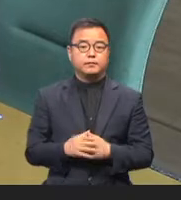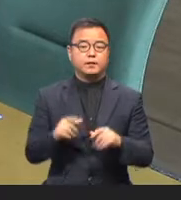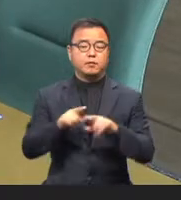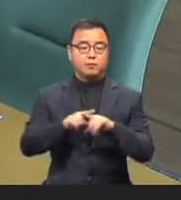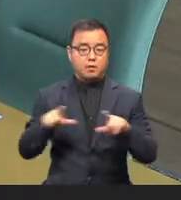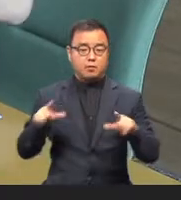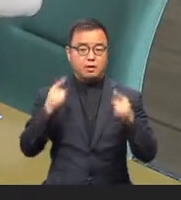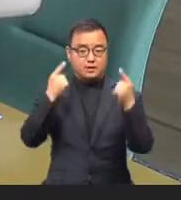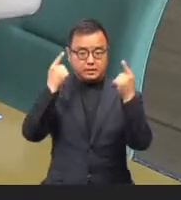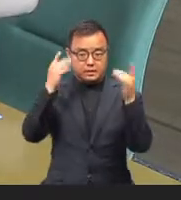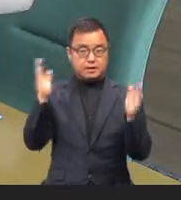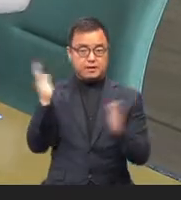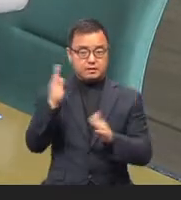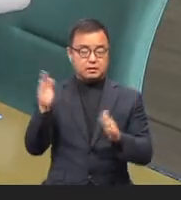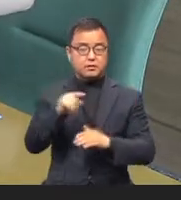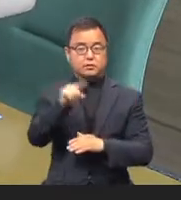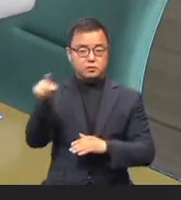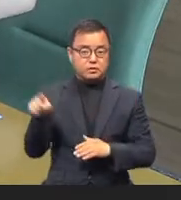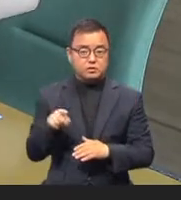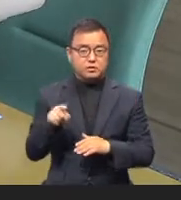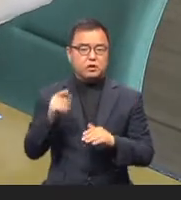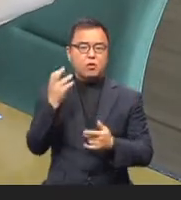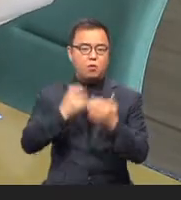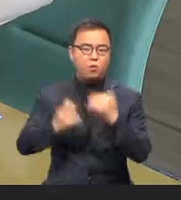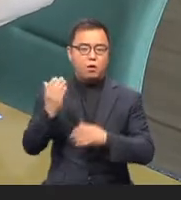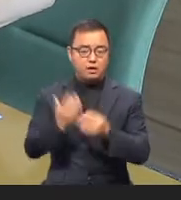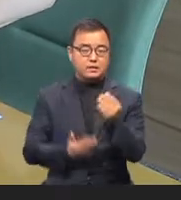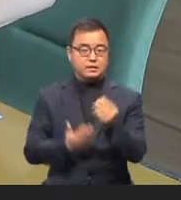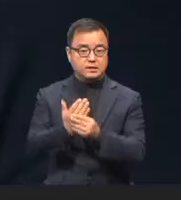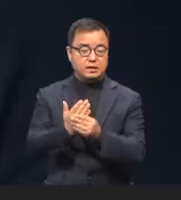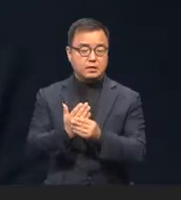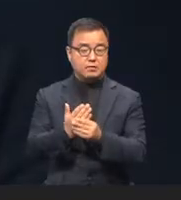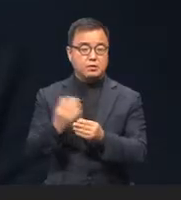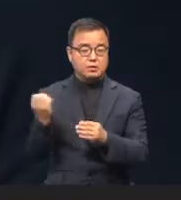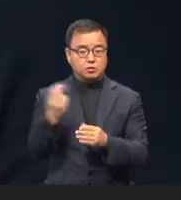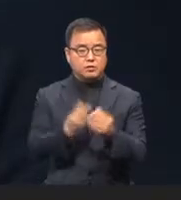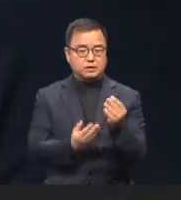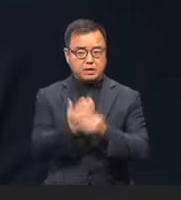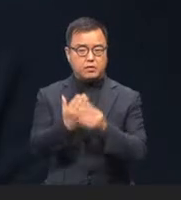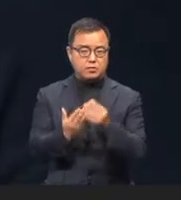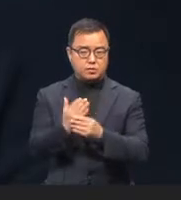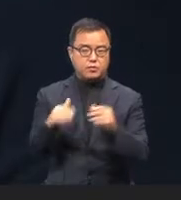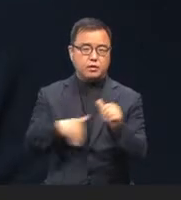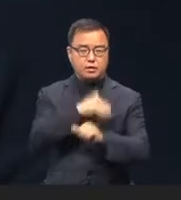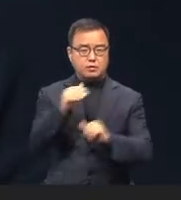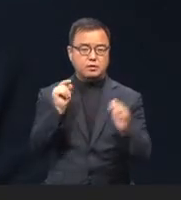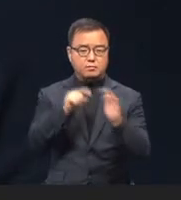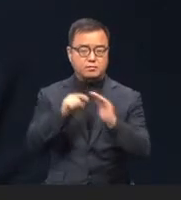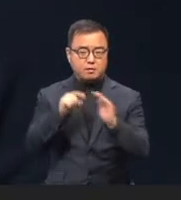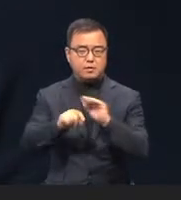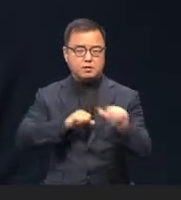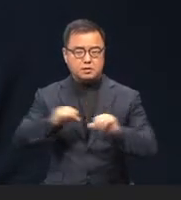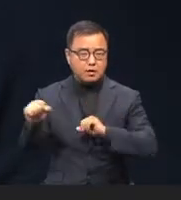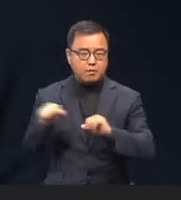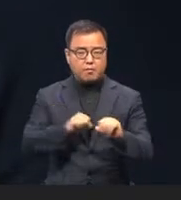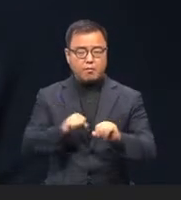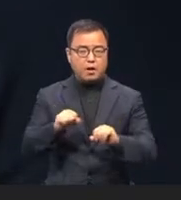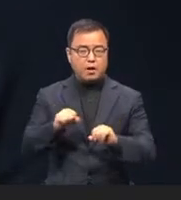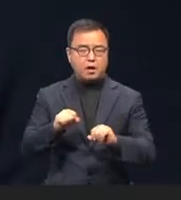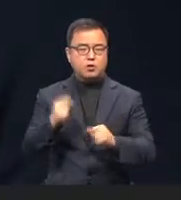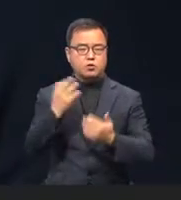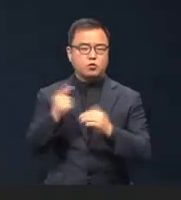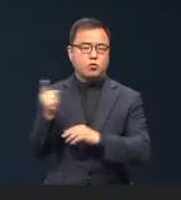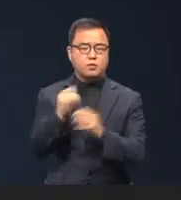평범한 대학생이었던 이들은 화재, 재난 등 사고 현장을 누비는 소방관들의 헌신적인 활약과는